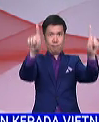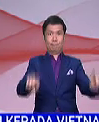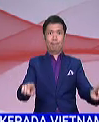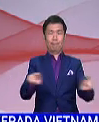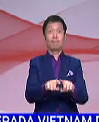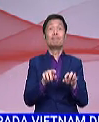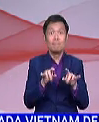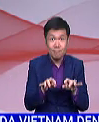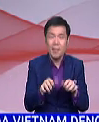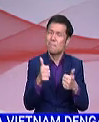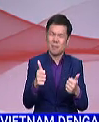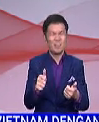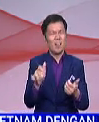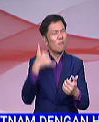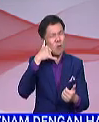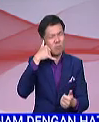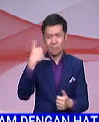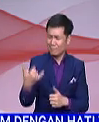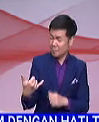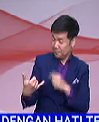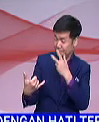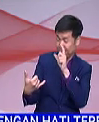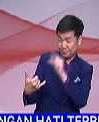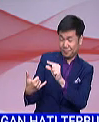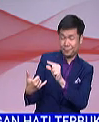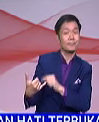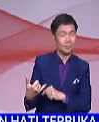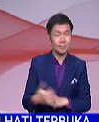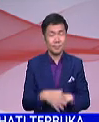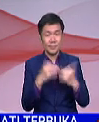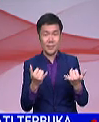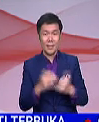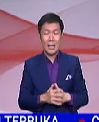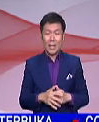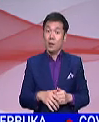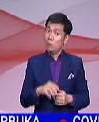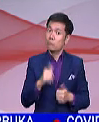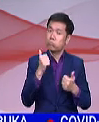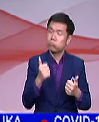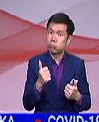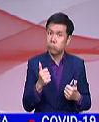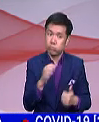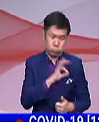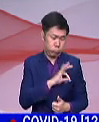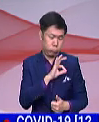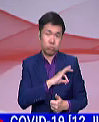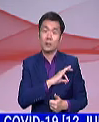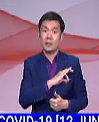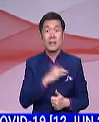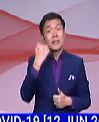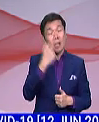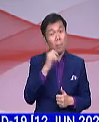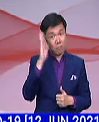berbanding telefon pintar. Bantuan tu sangat baiklah untuk pelajar-pelajar yang akan